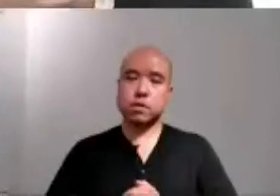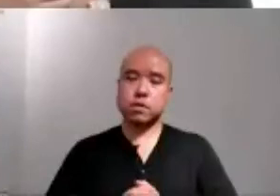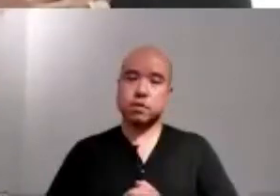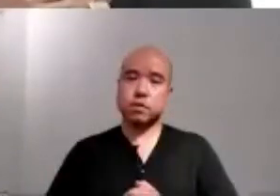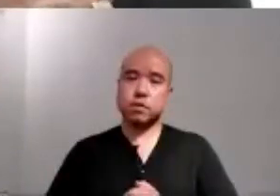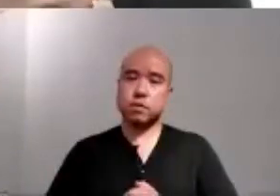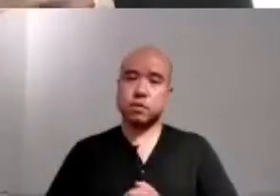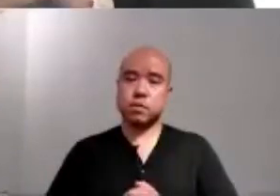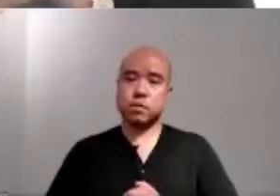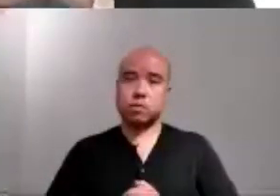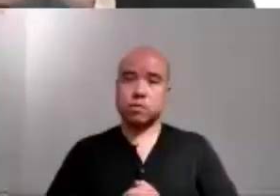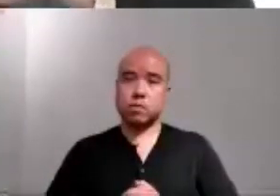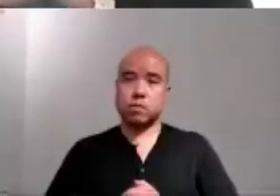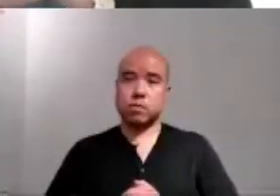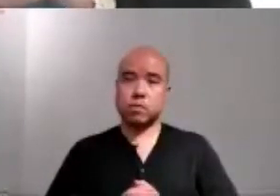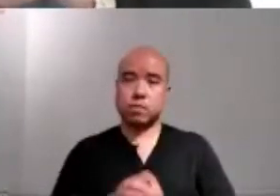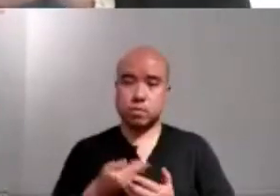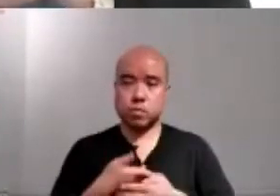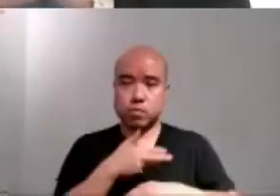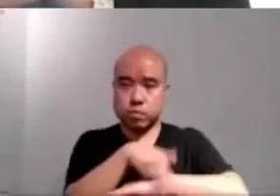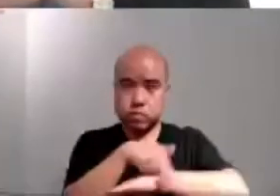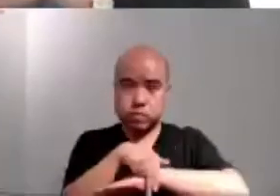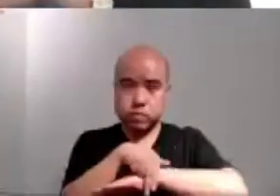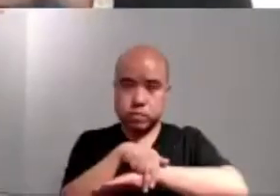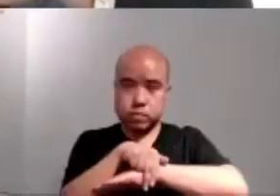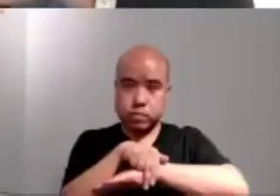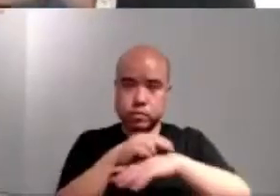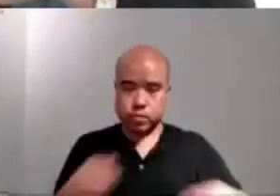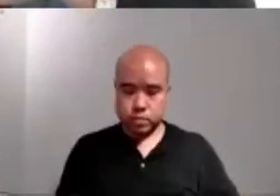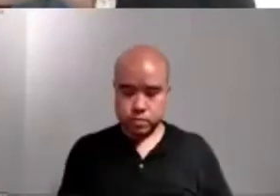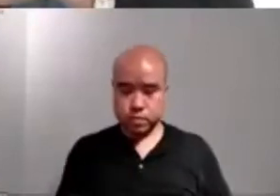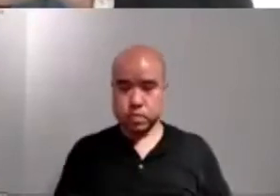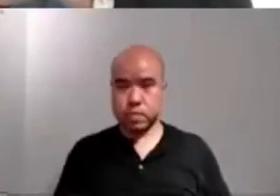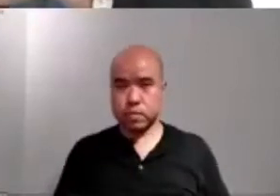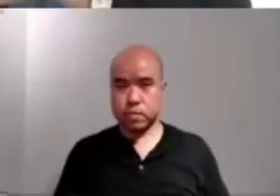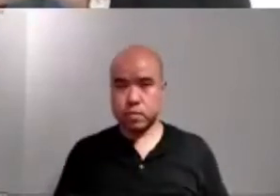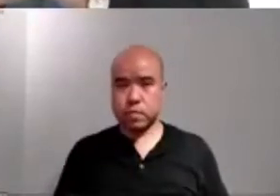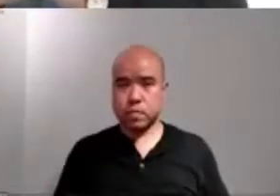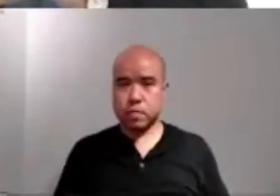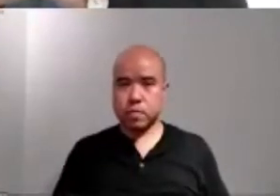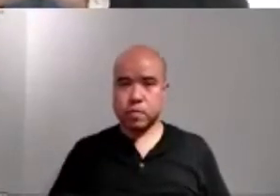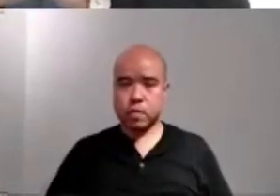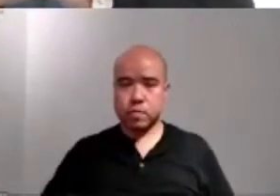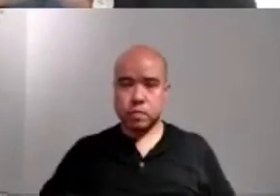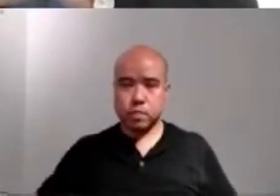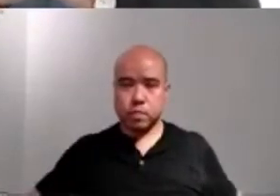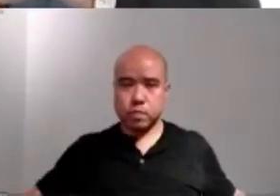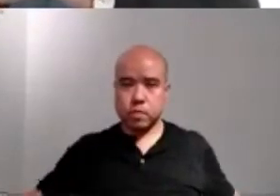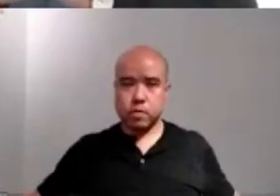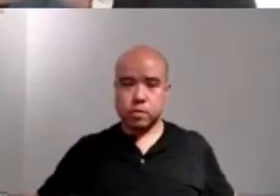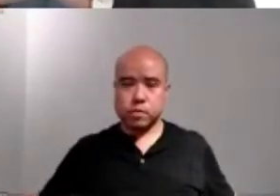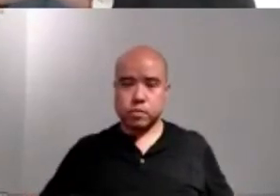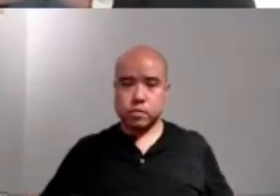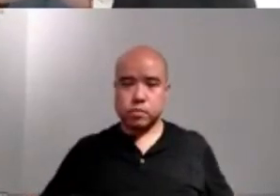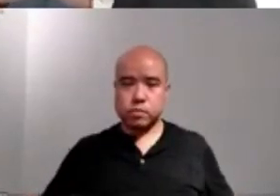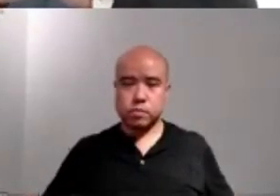就系讲紧点样去帮天天加油站去 提高佢嘅店铺客流